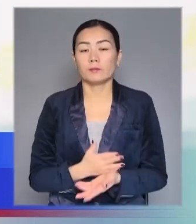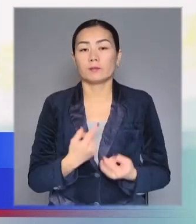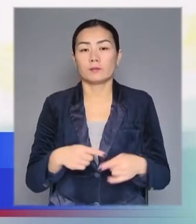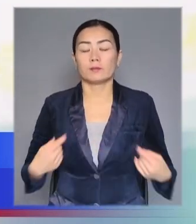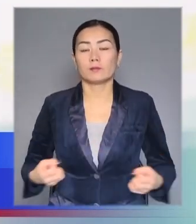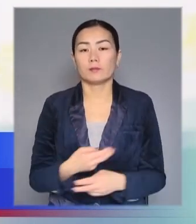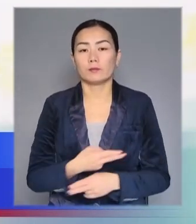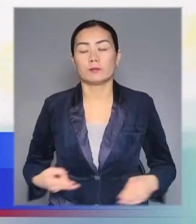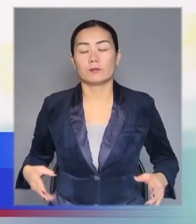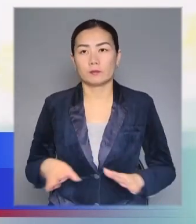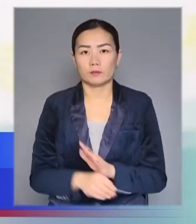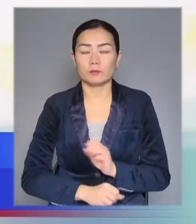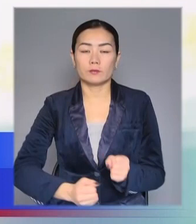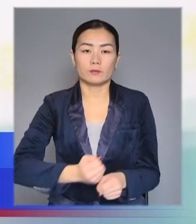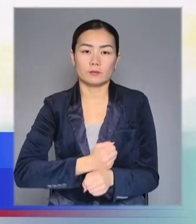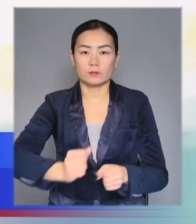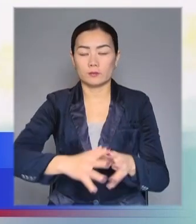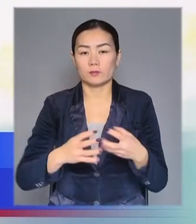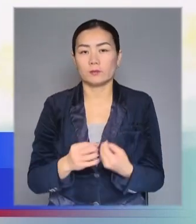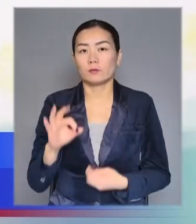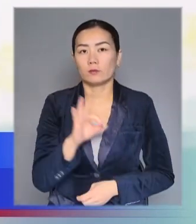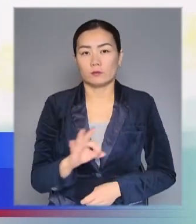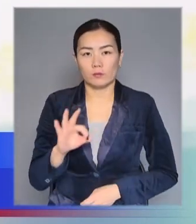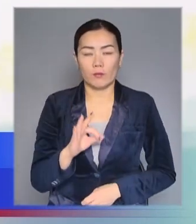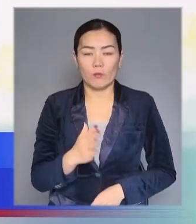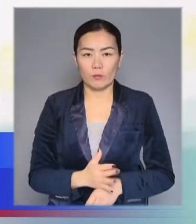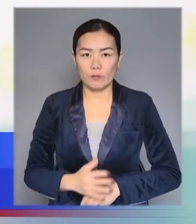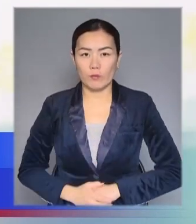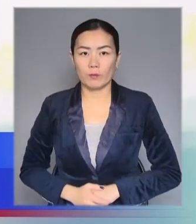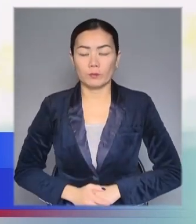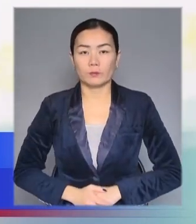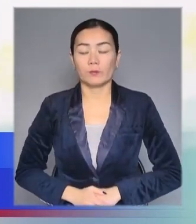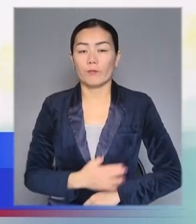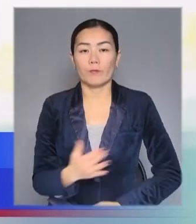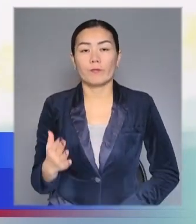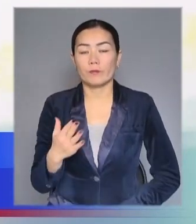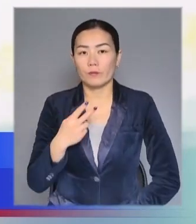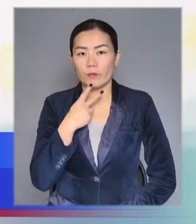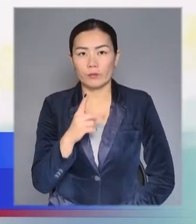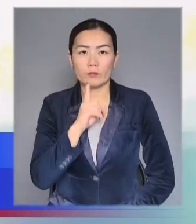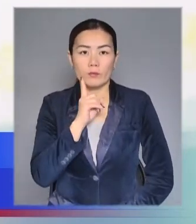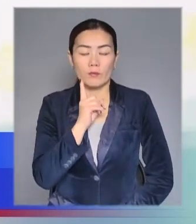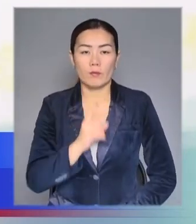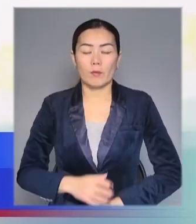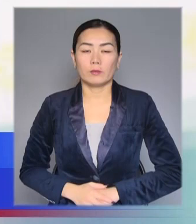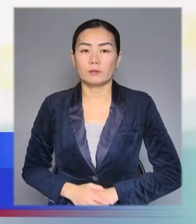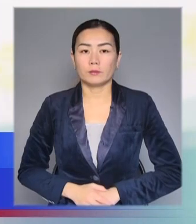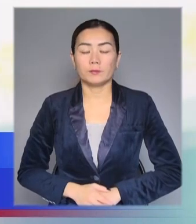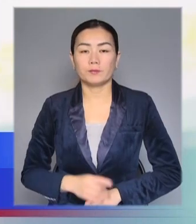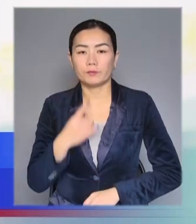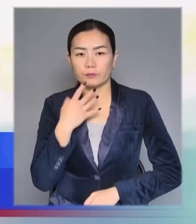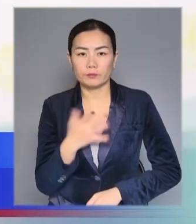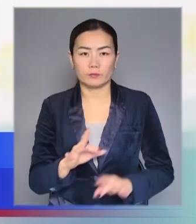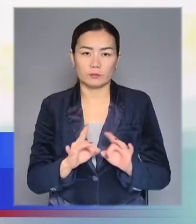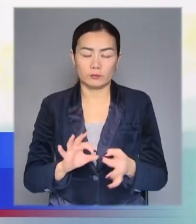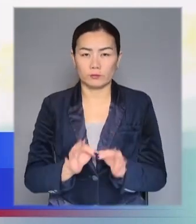түрлі тақырыптарға, соның ішінде зорлық-зомбылық, отбасындағы зорлық-зомбылық туралы. Жаңа өздеріңізде менен кейінгі жаңа спикер жақсы статистика